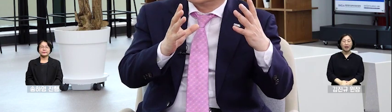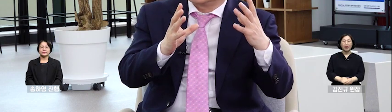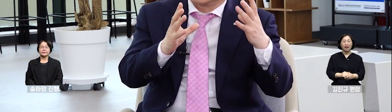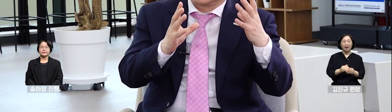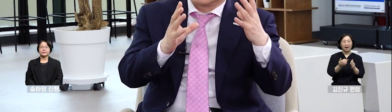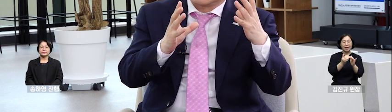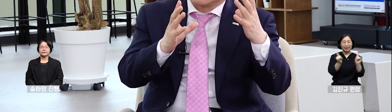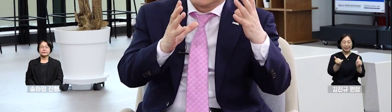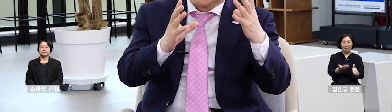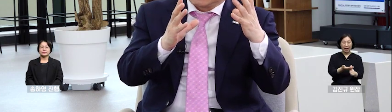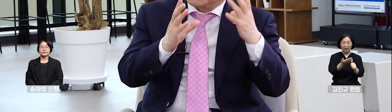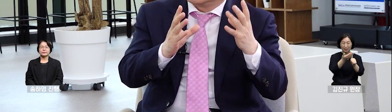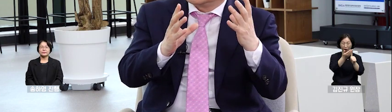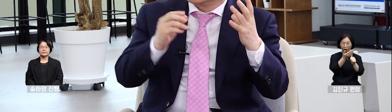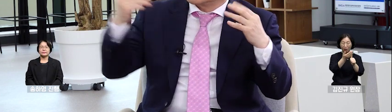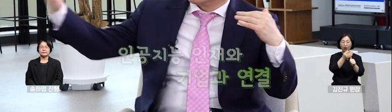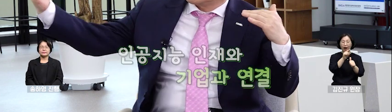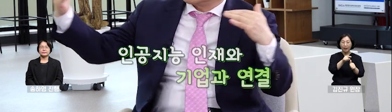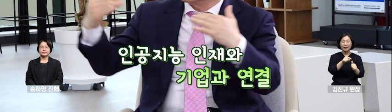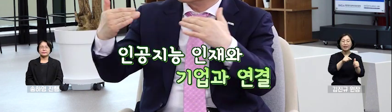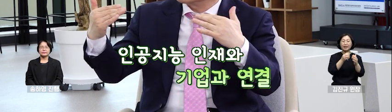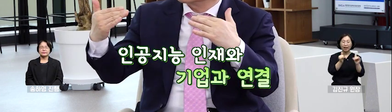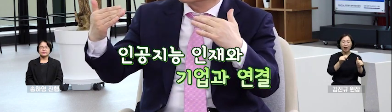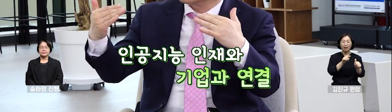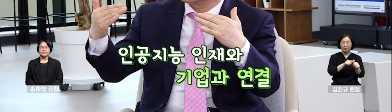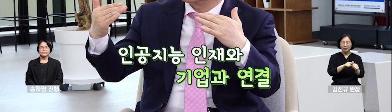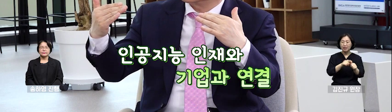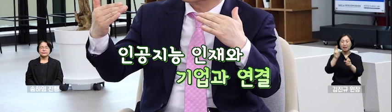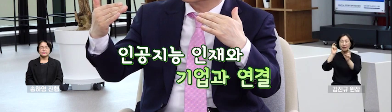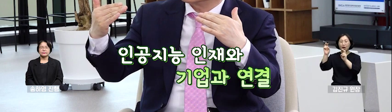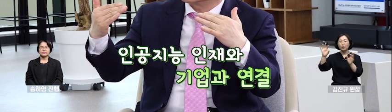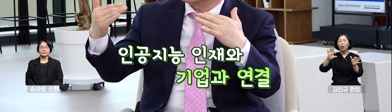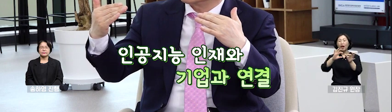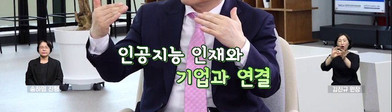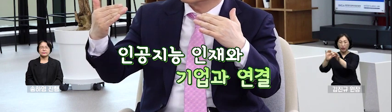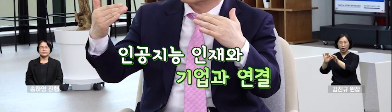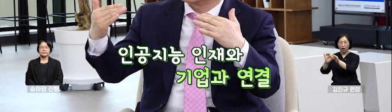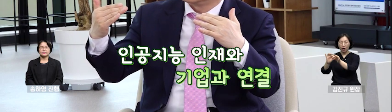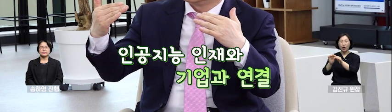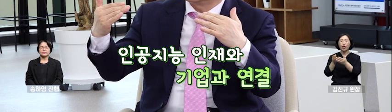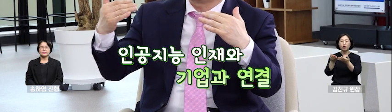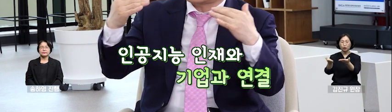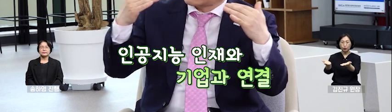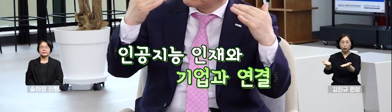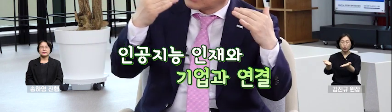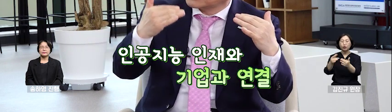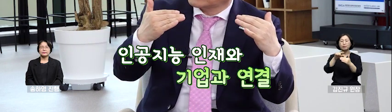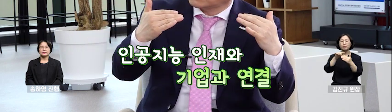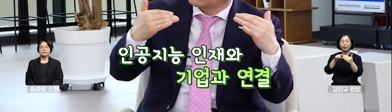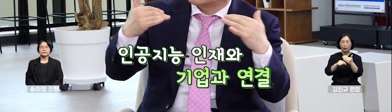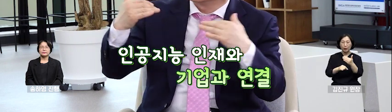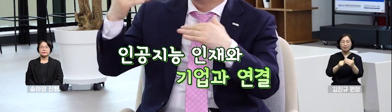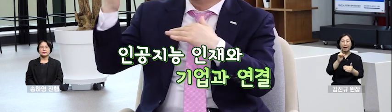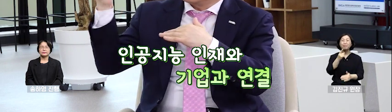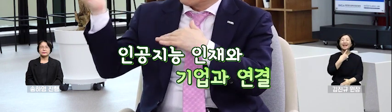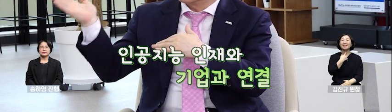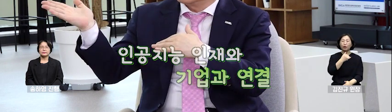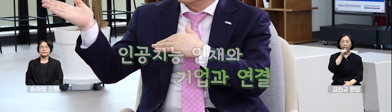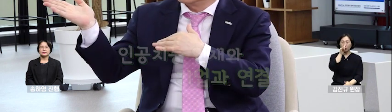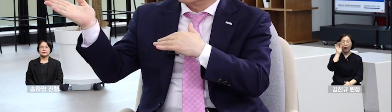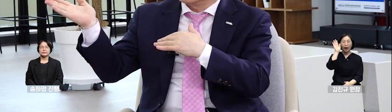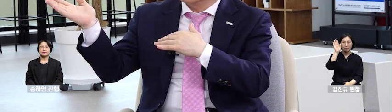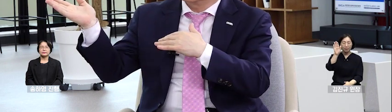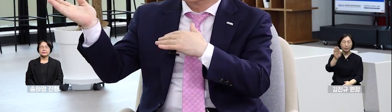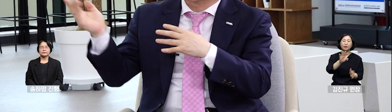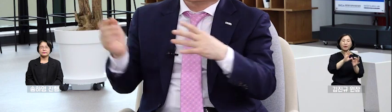된 그 분들을 기억하고 연결해 주는 그런 프로그램들도 저희가 진행하는 임야 한번 하기도 했고 앞으로도